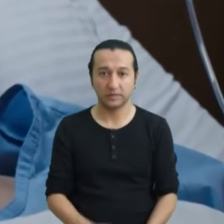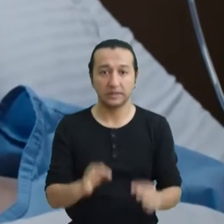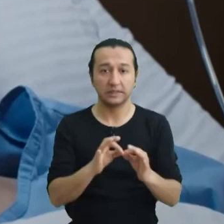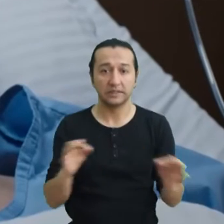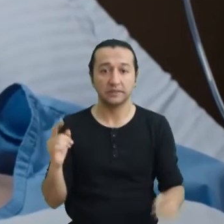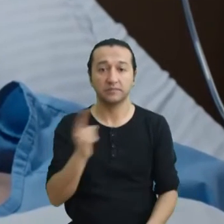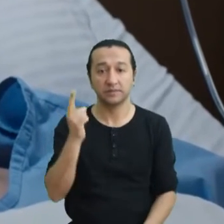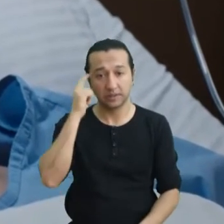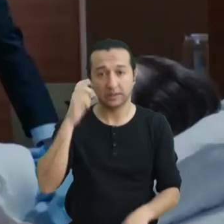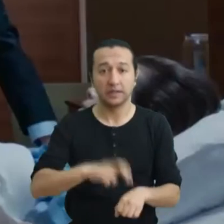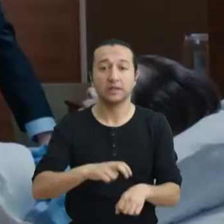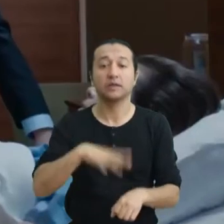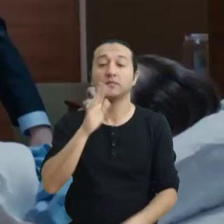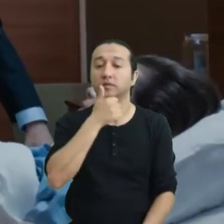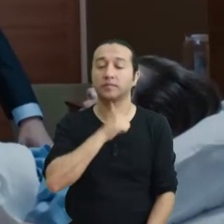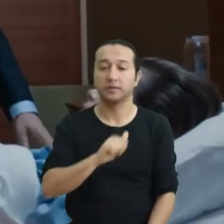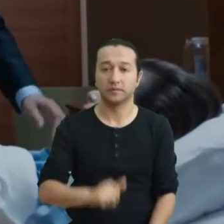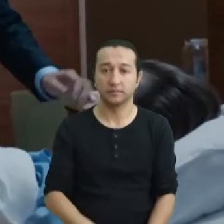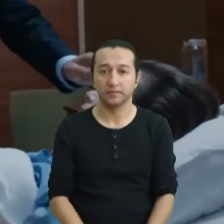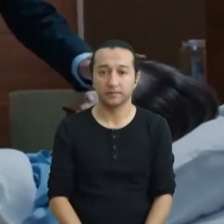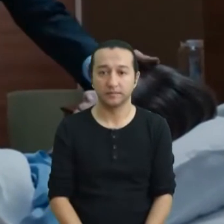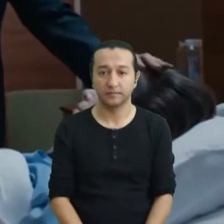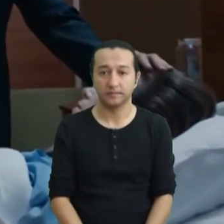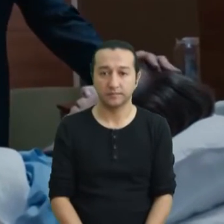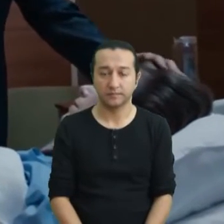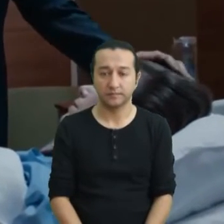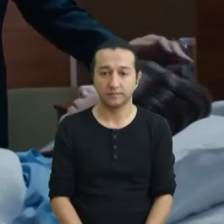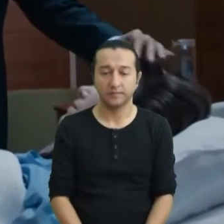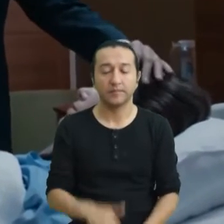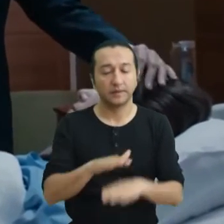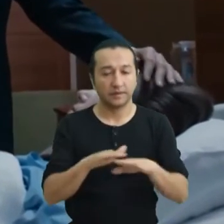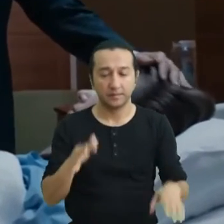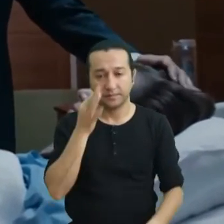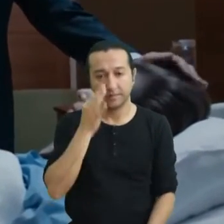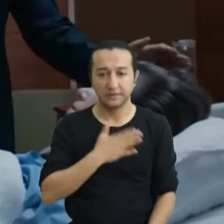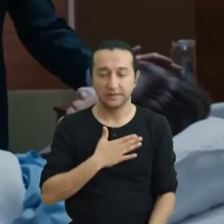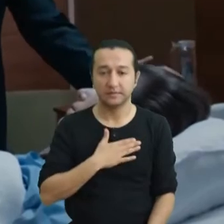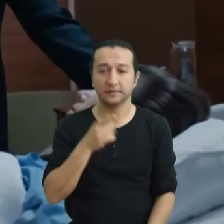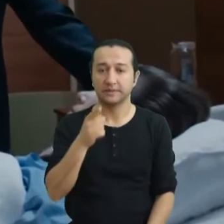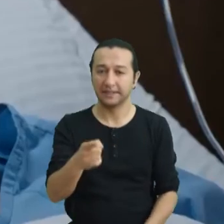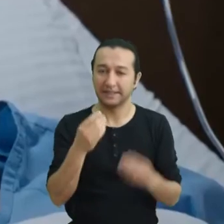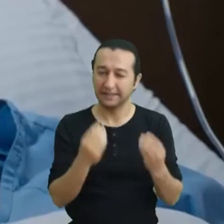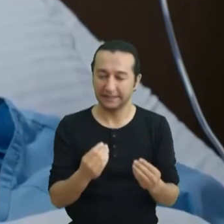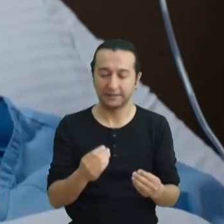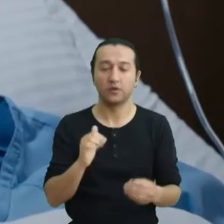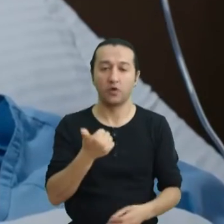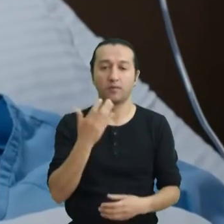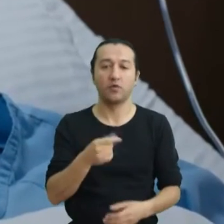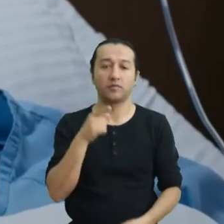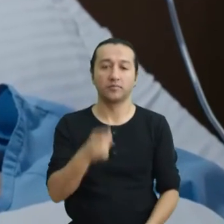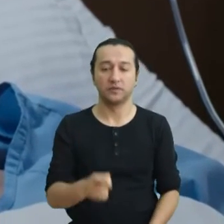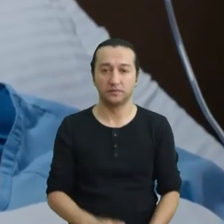Hiçbir şey hatırlamıyorum abi. Polat saçını okşadı. Tamam canım. Sen iyisin ya, önemli olan bu.